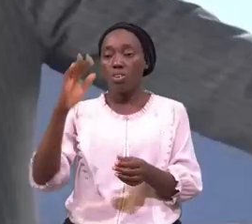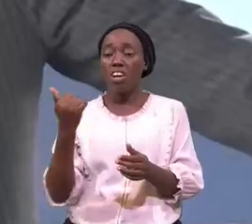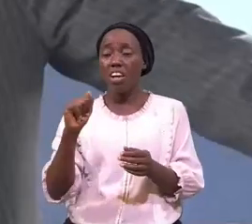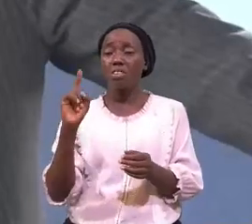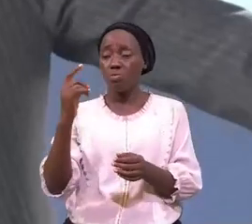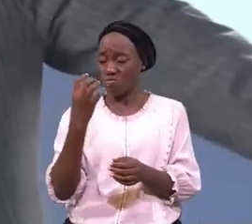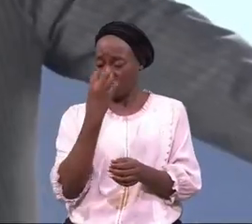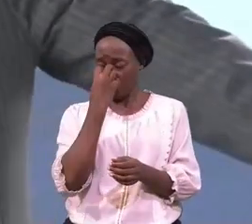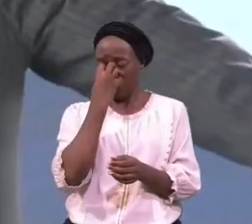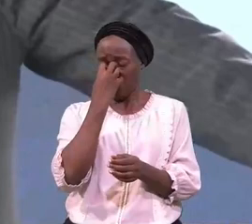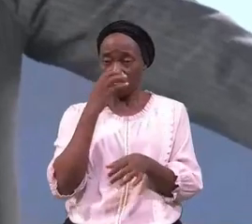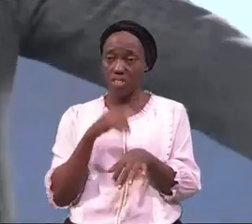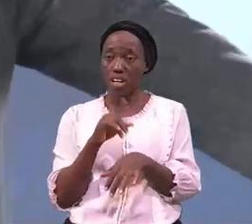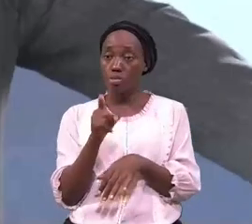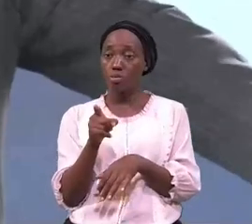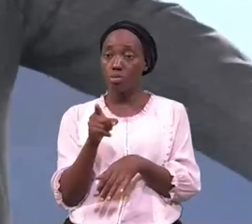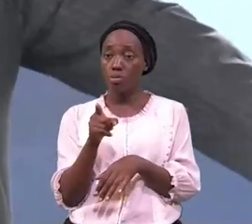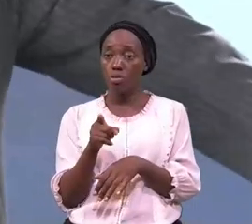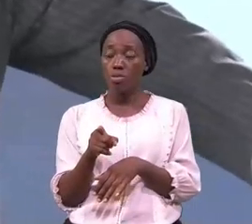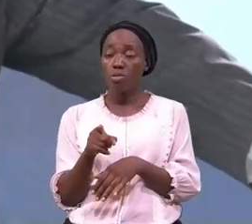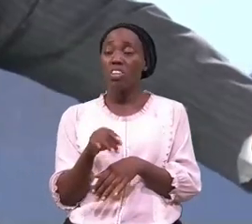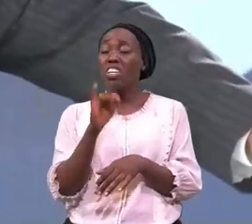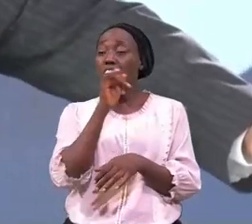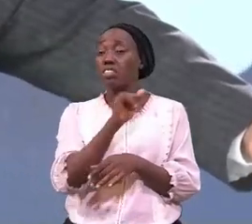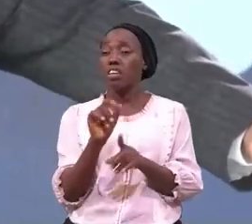Et quiconque renferme, renfrogne la mine.